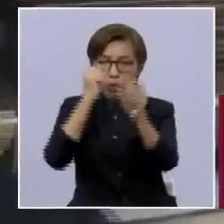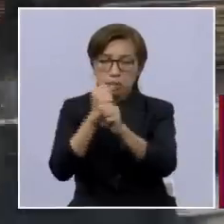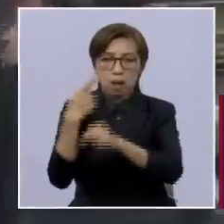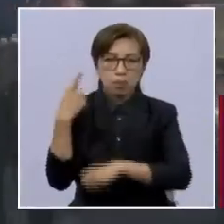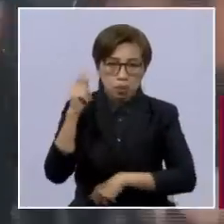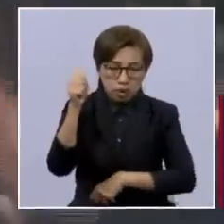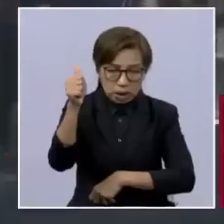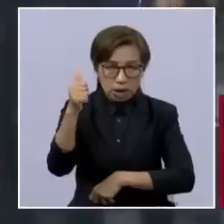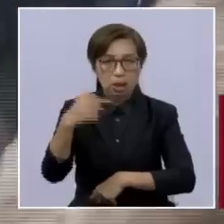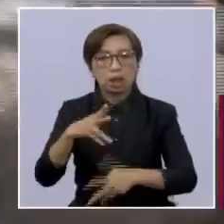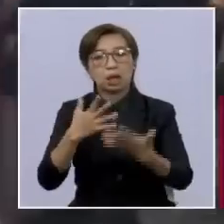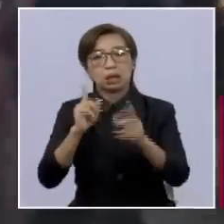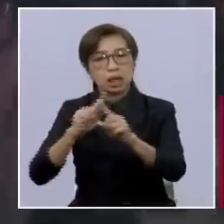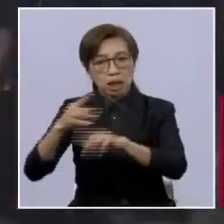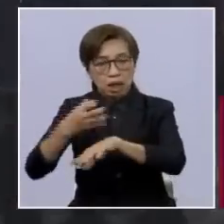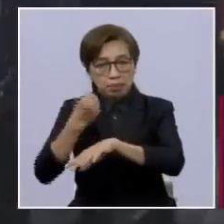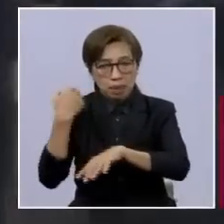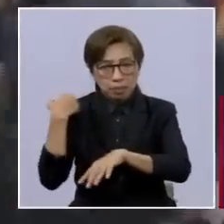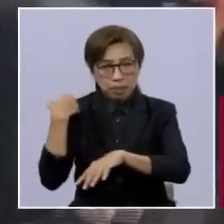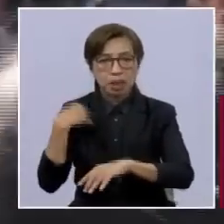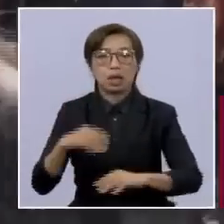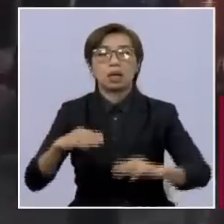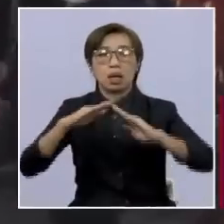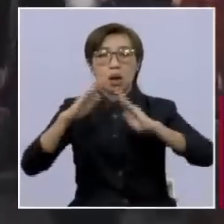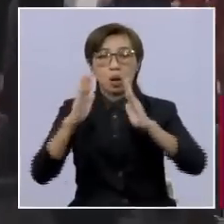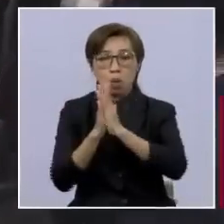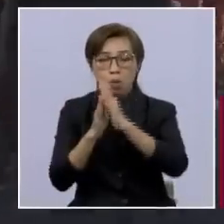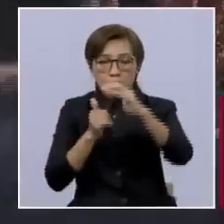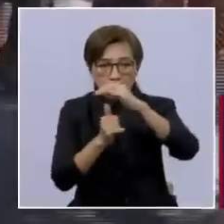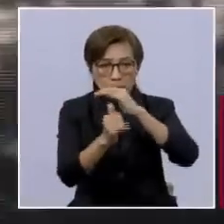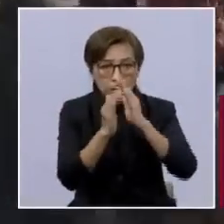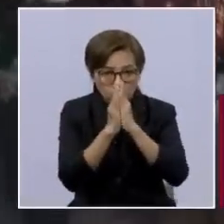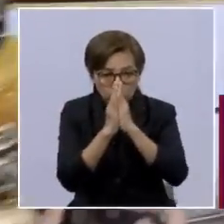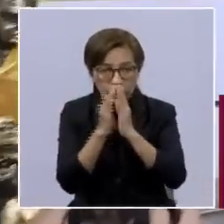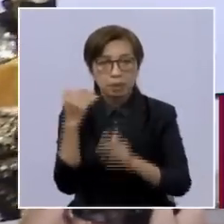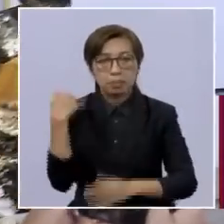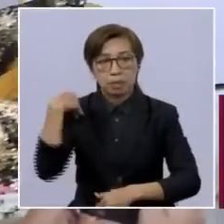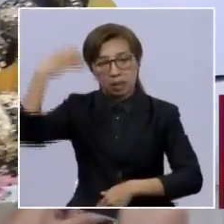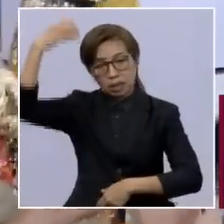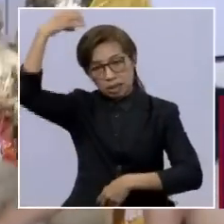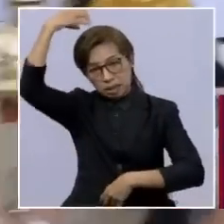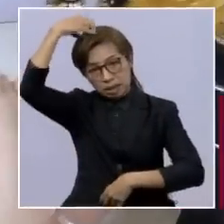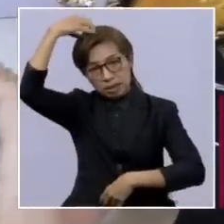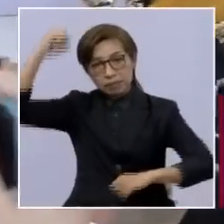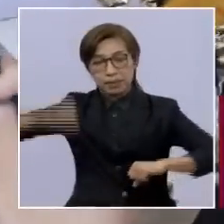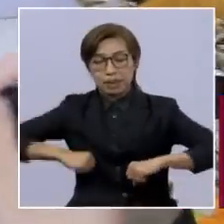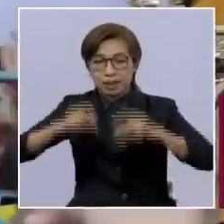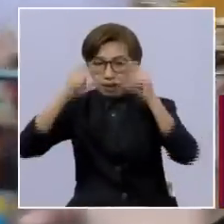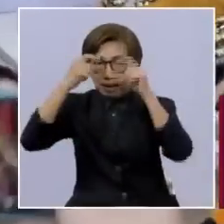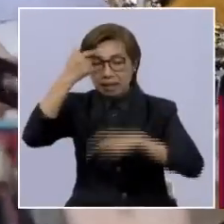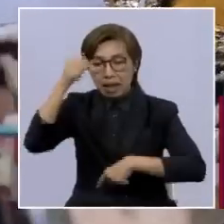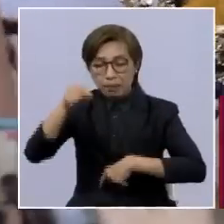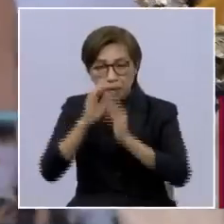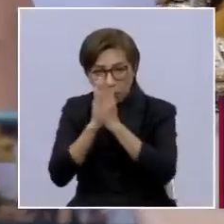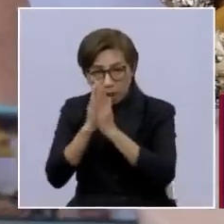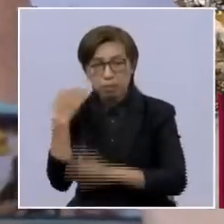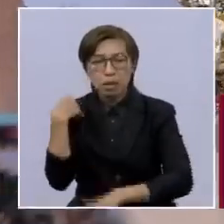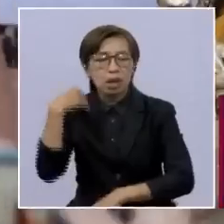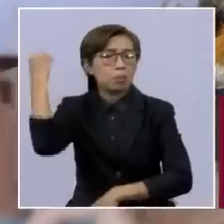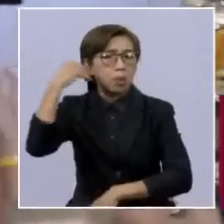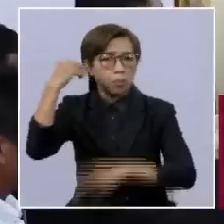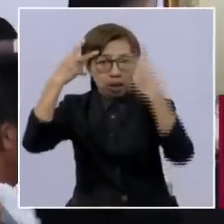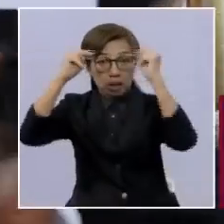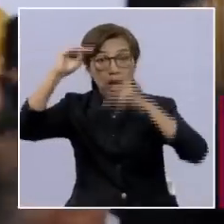อนทั้งหลวงพ่อวัดยางใหญ่ตาพรานบุญที่วัดยางใหญ่แล้วก็ไอ้ไข่วัดเจดีย์ที่ถือเป็นปกติเวลาที่นายก